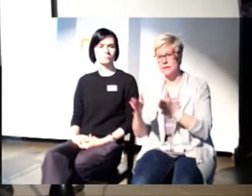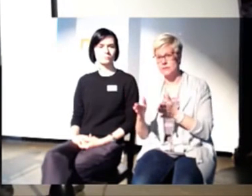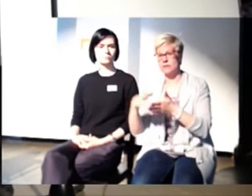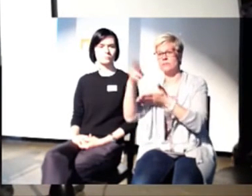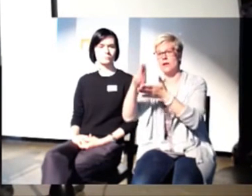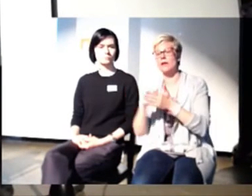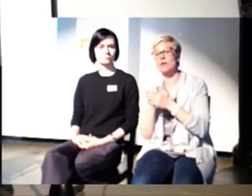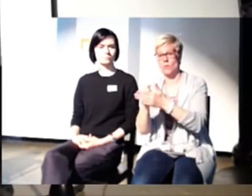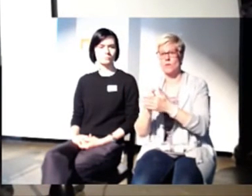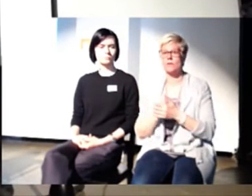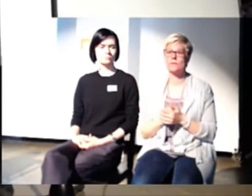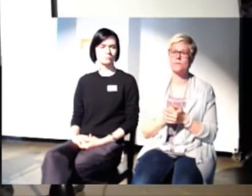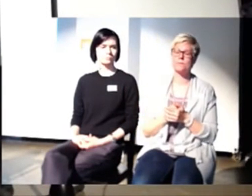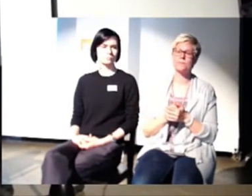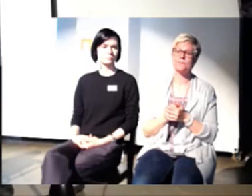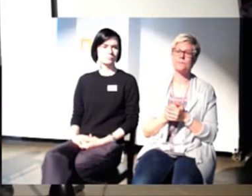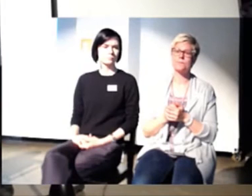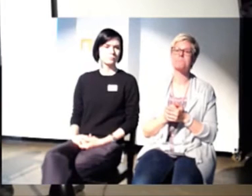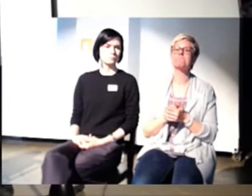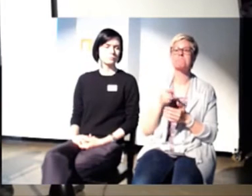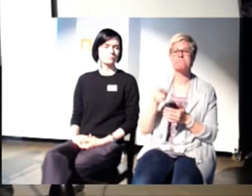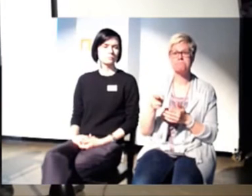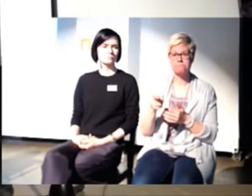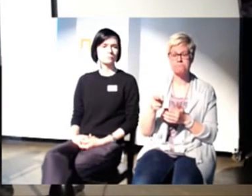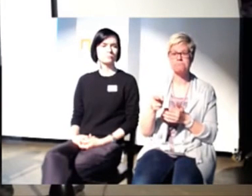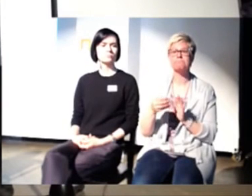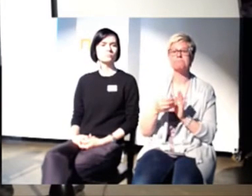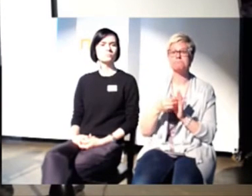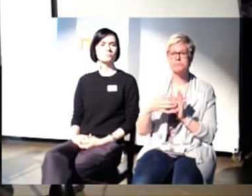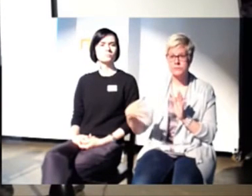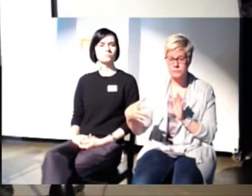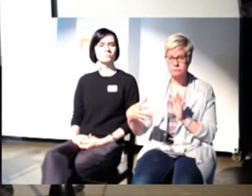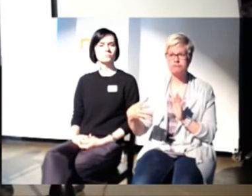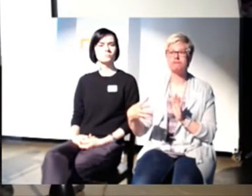residenssitoiminnassa. Ja sen myötä sitten erityisesti